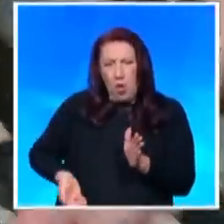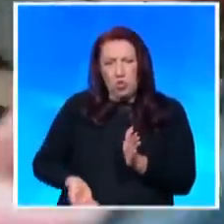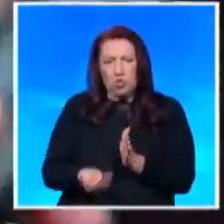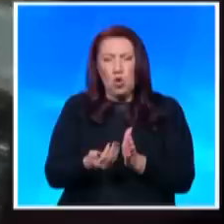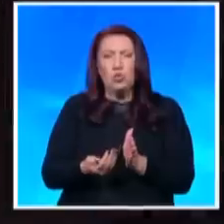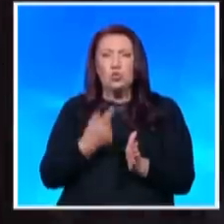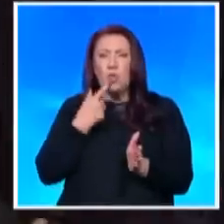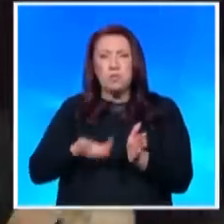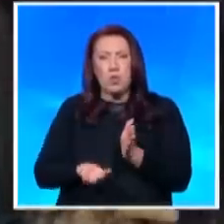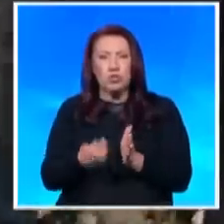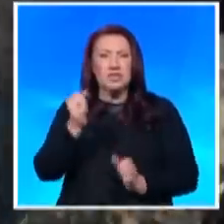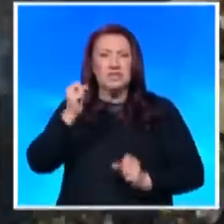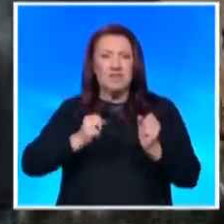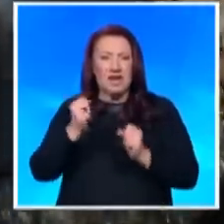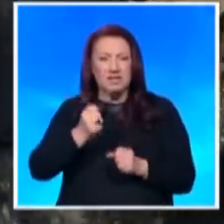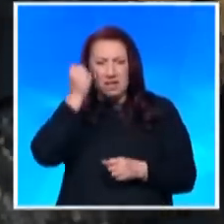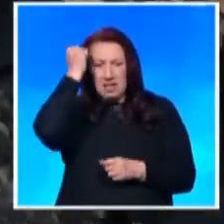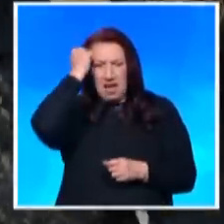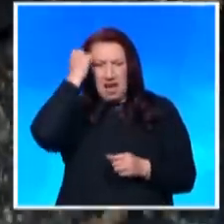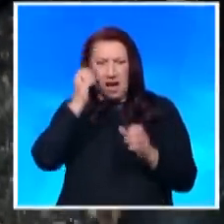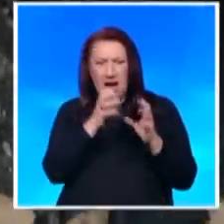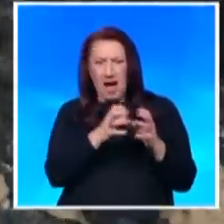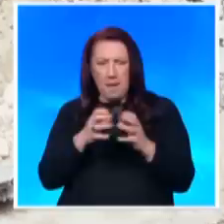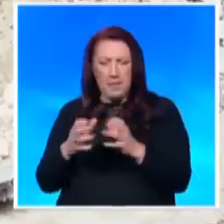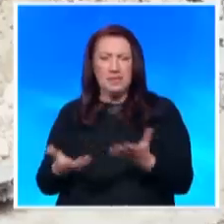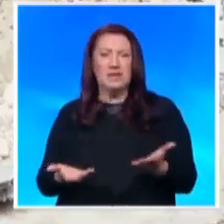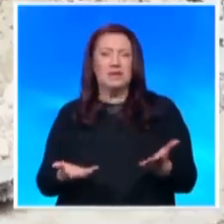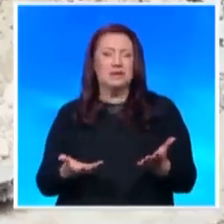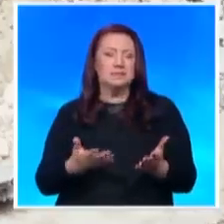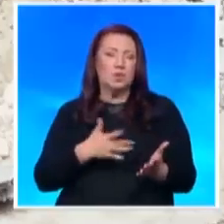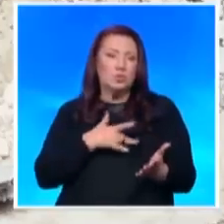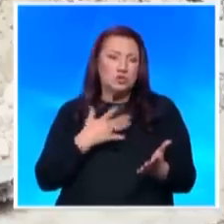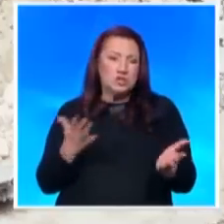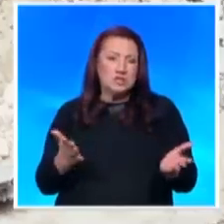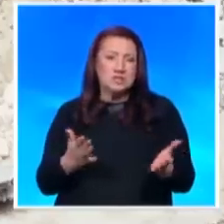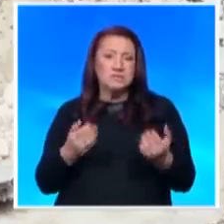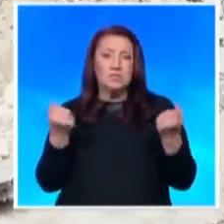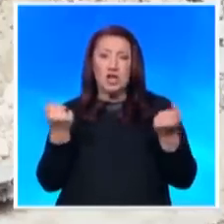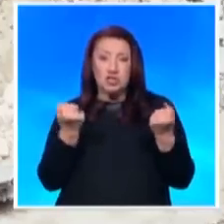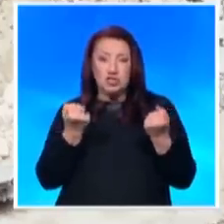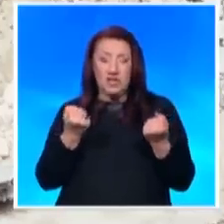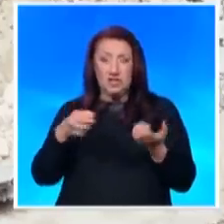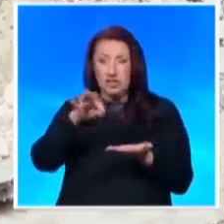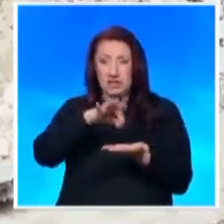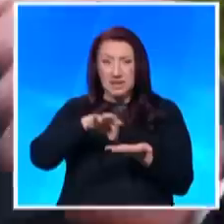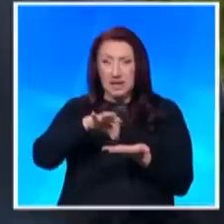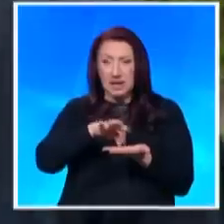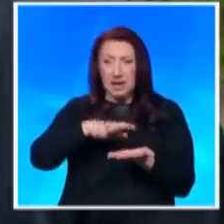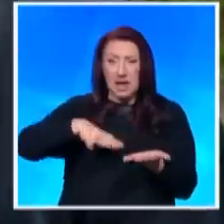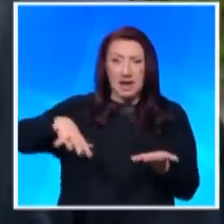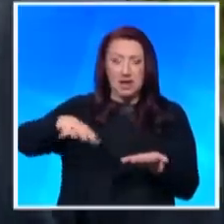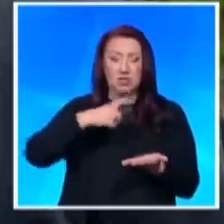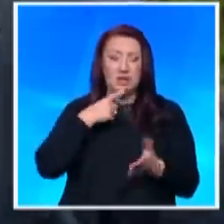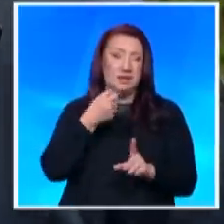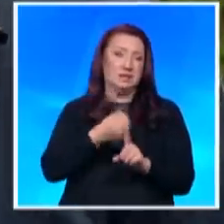двигателя, перки и така нататък. Живущите в района настояват за спешни мерки. Един